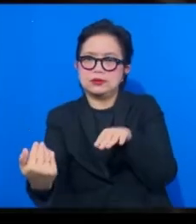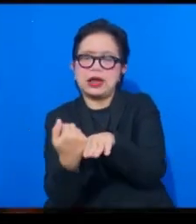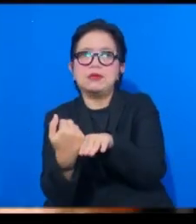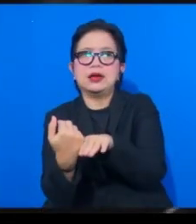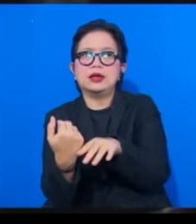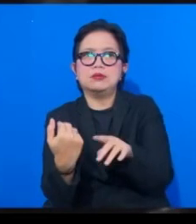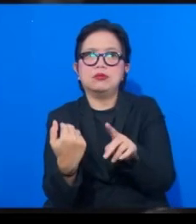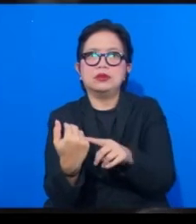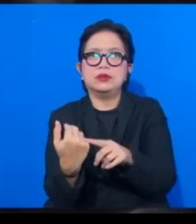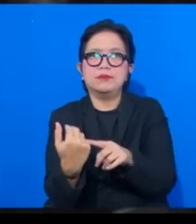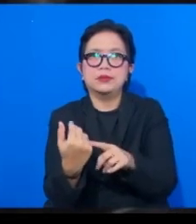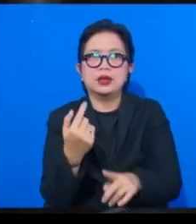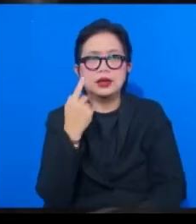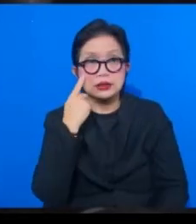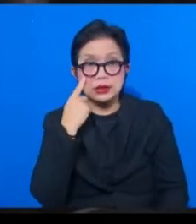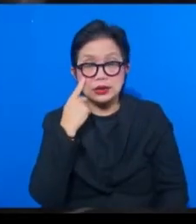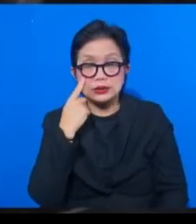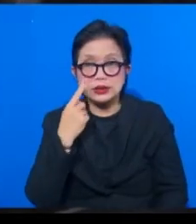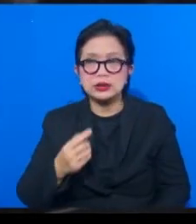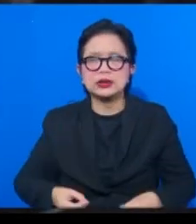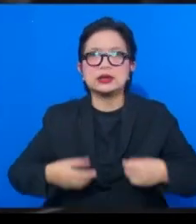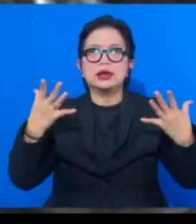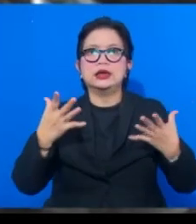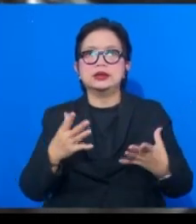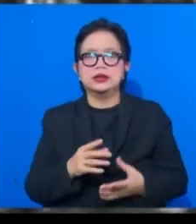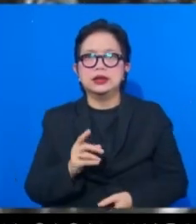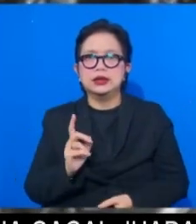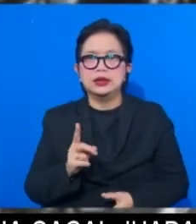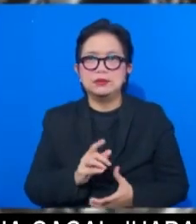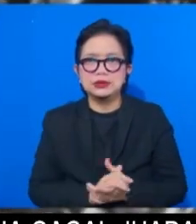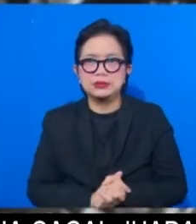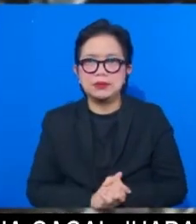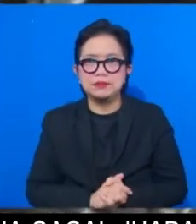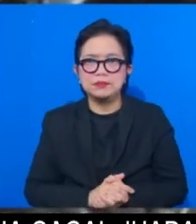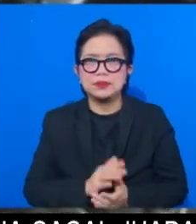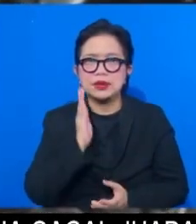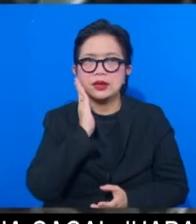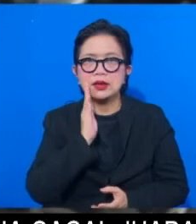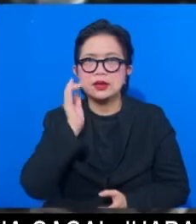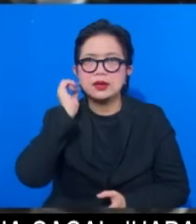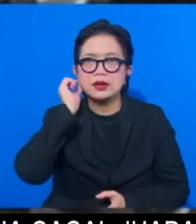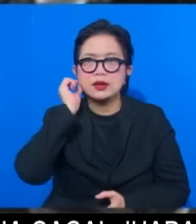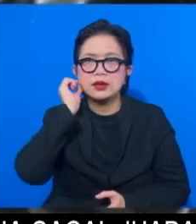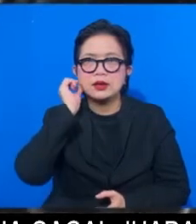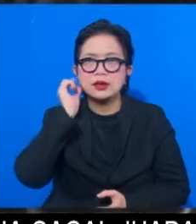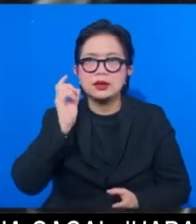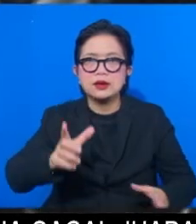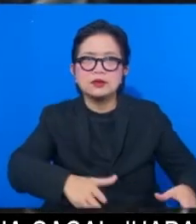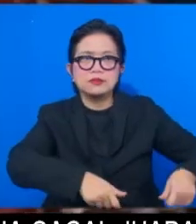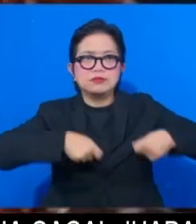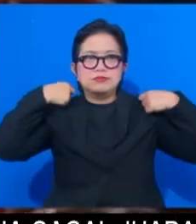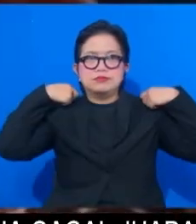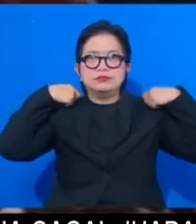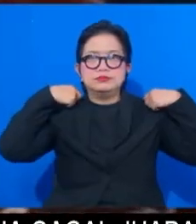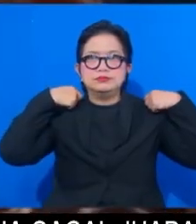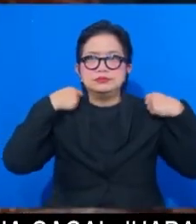parkir. Saksi ini kaget karena sang gadis yang diangkat tiba-tiba akan merampas selendang miliknya untuk menutupi